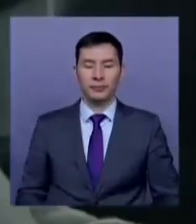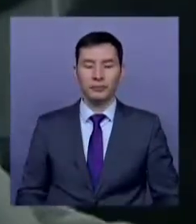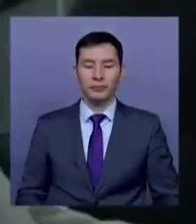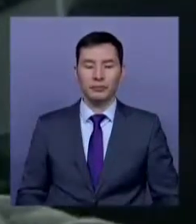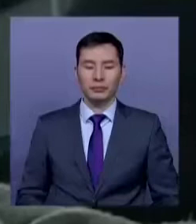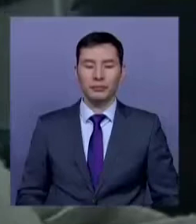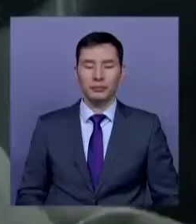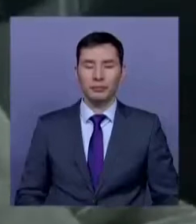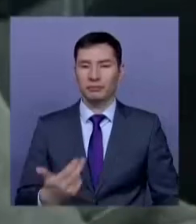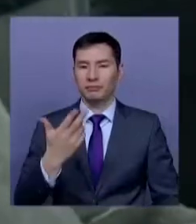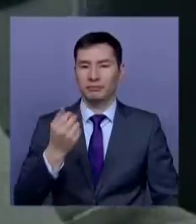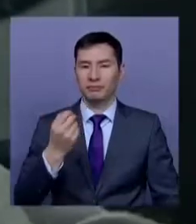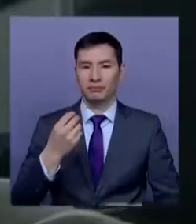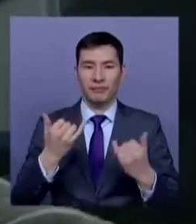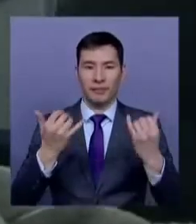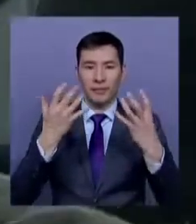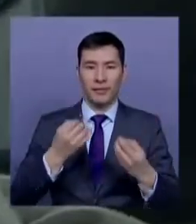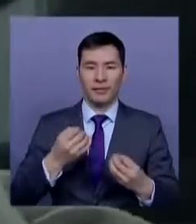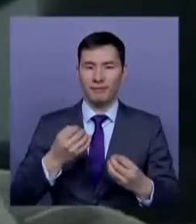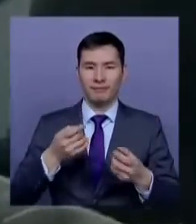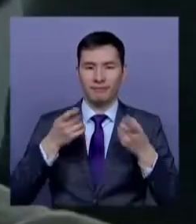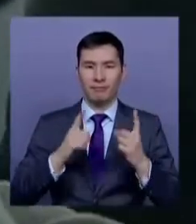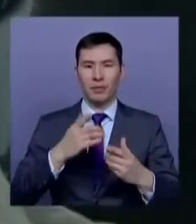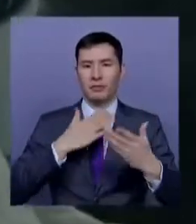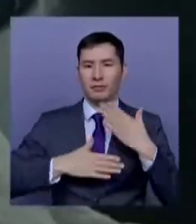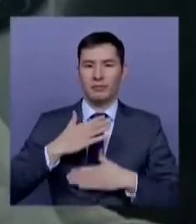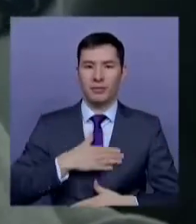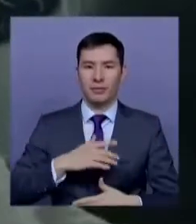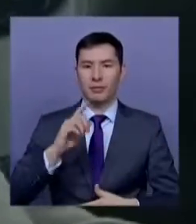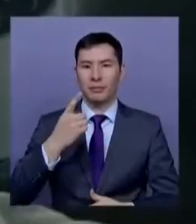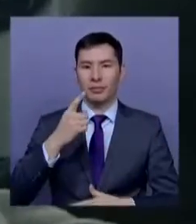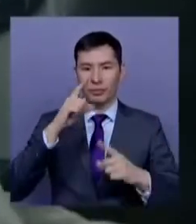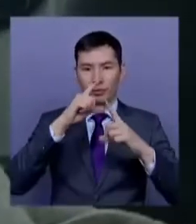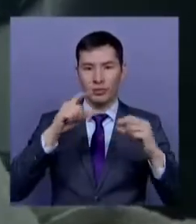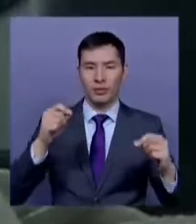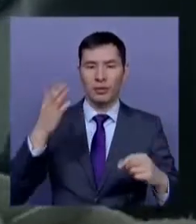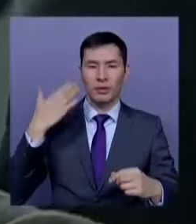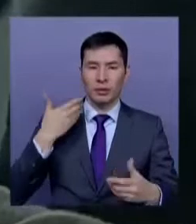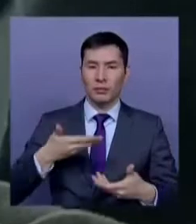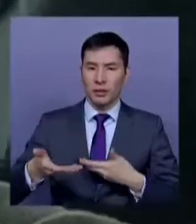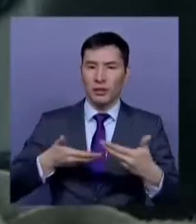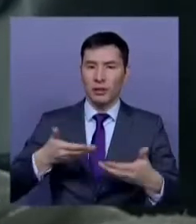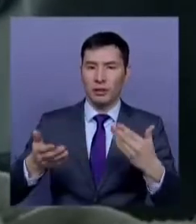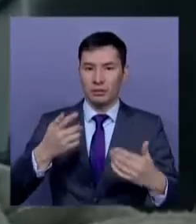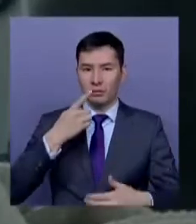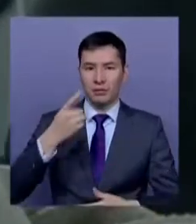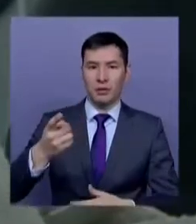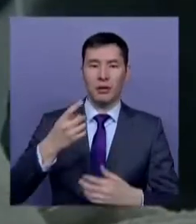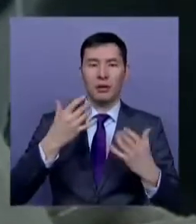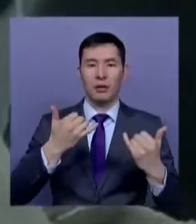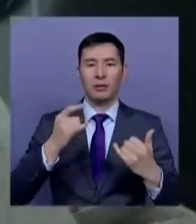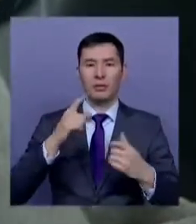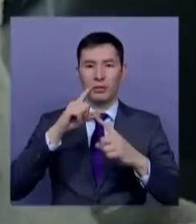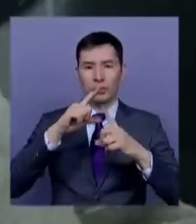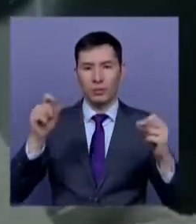Шынында да біз бүгін қуанып тұрмыз. Өйткені Қоянқұста тұратын мектеп оқушылары біраз жер жаяу жүретін. Енді мектепке де, емханаға да, тіпті вокзалға